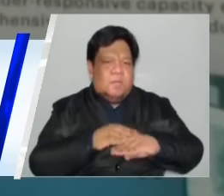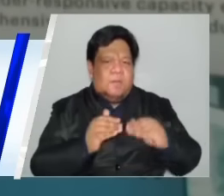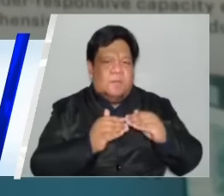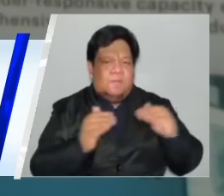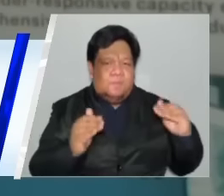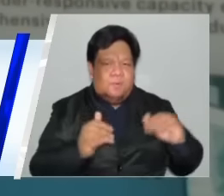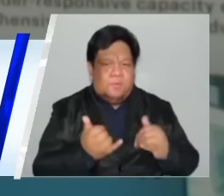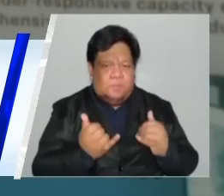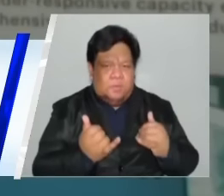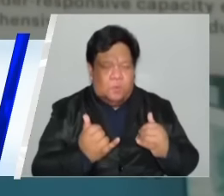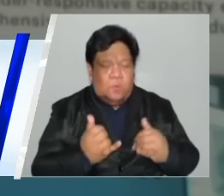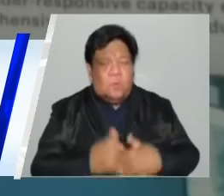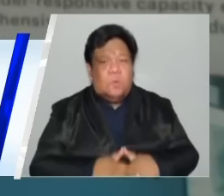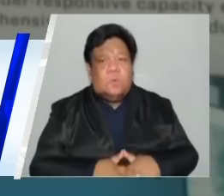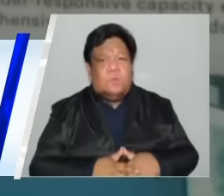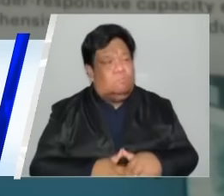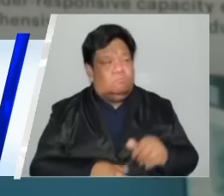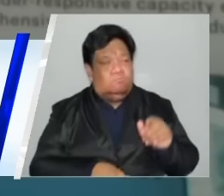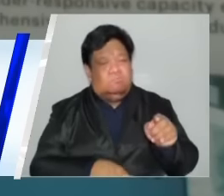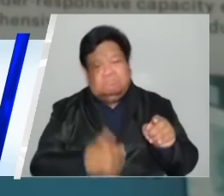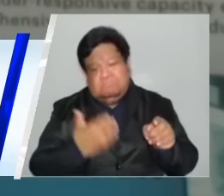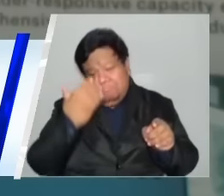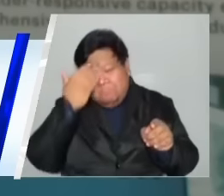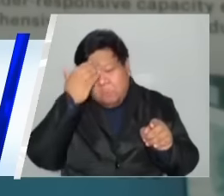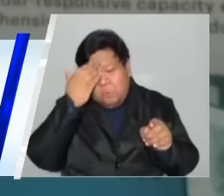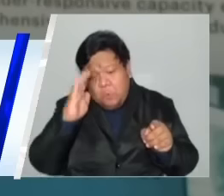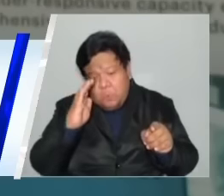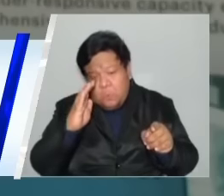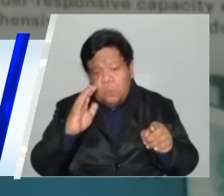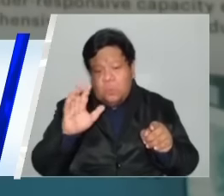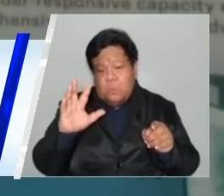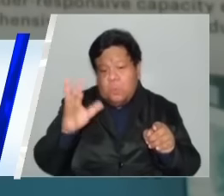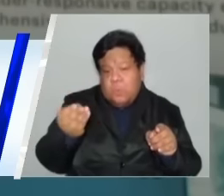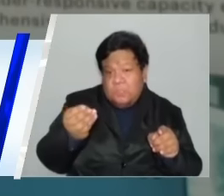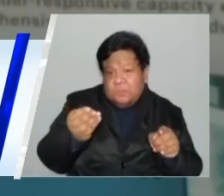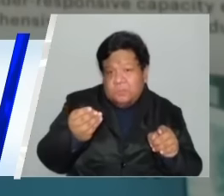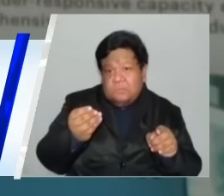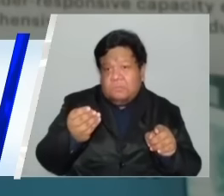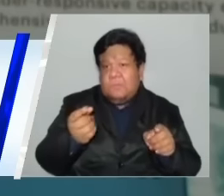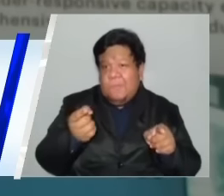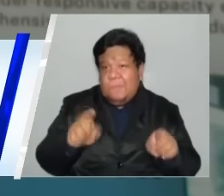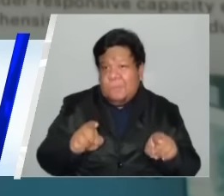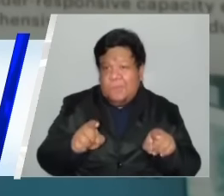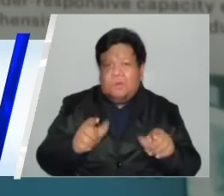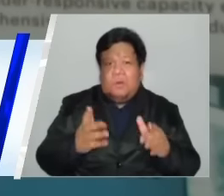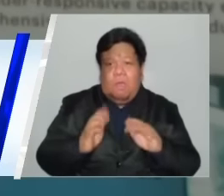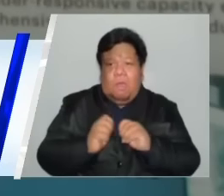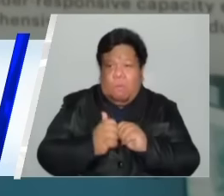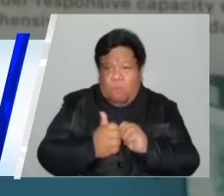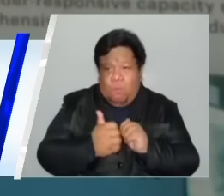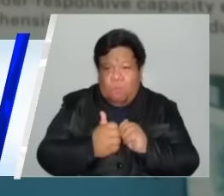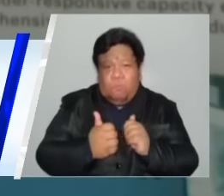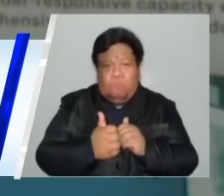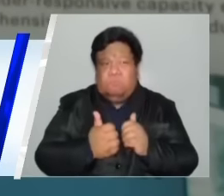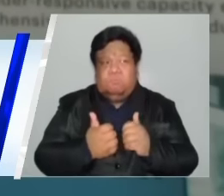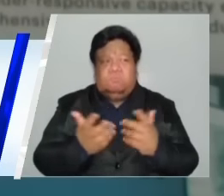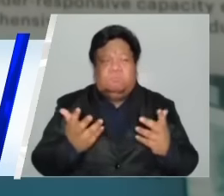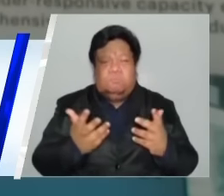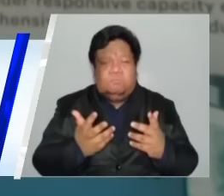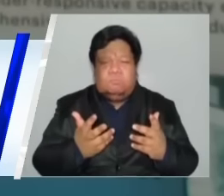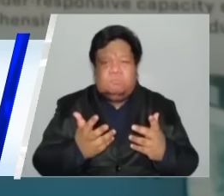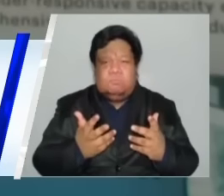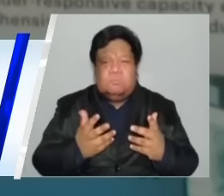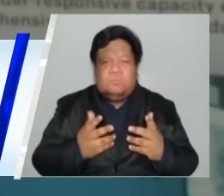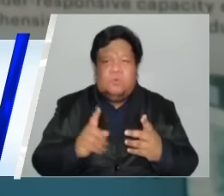Hindi po natin alam kung kailan at papano ang magiging eventual na